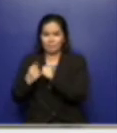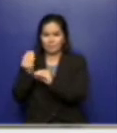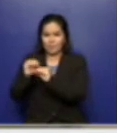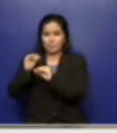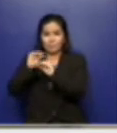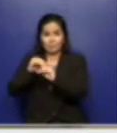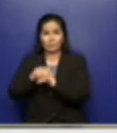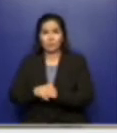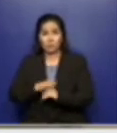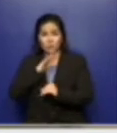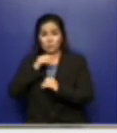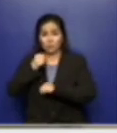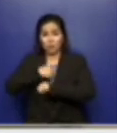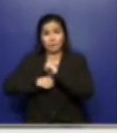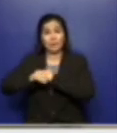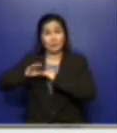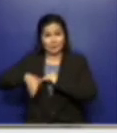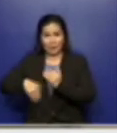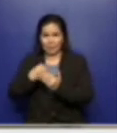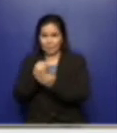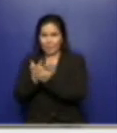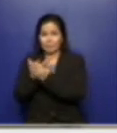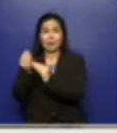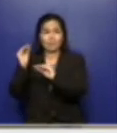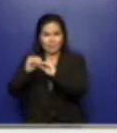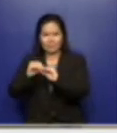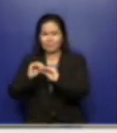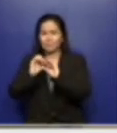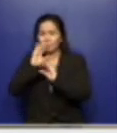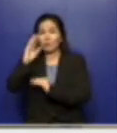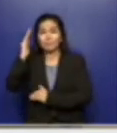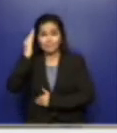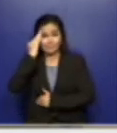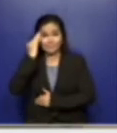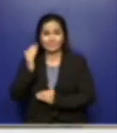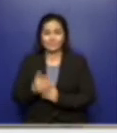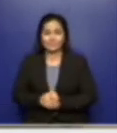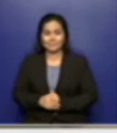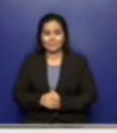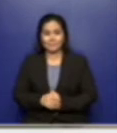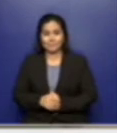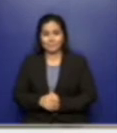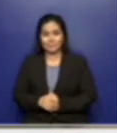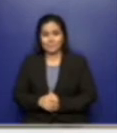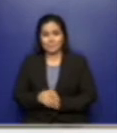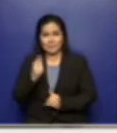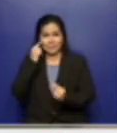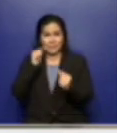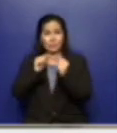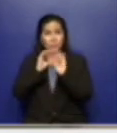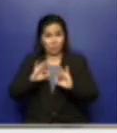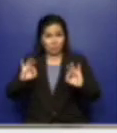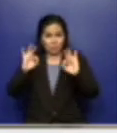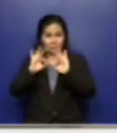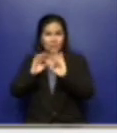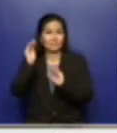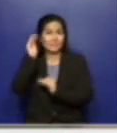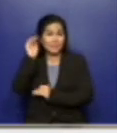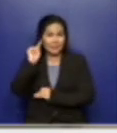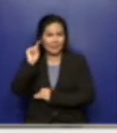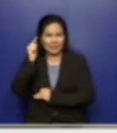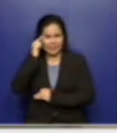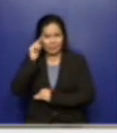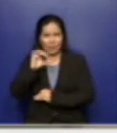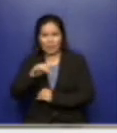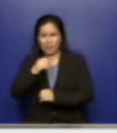ถ้ายิ่งสร้างช้ายิ่งจะแพงนะครับผมกราบเรียนท่านประธานไปถึงท่านนายกนะครับท่านเห็นความสำคัญในเรื่องนี้ผมเชื่อว่าท่านคงจะหยิบเรื่